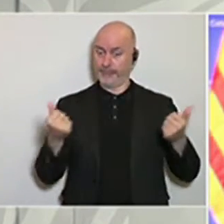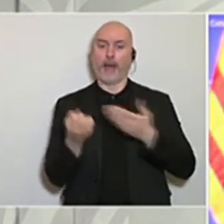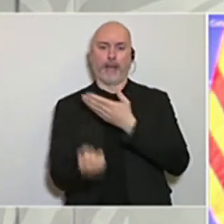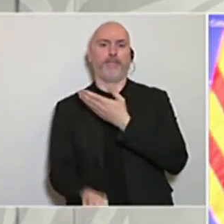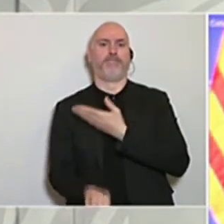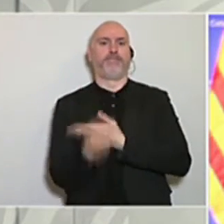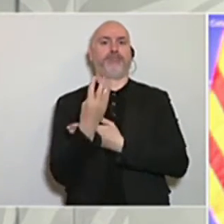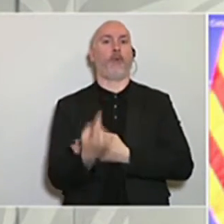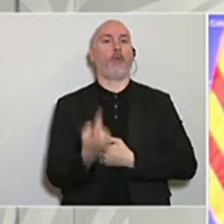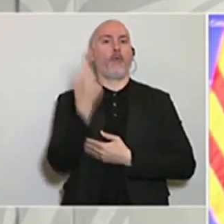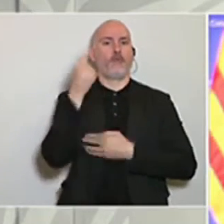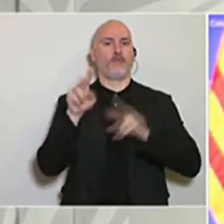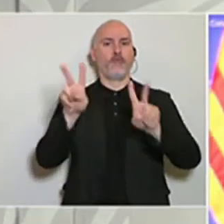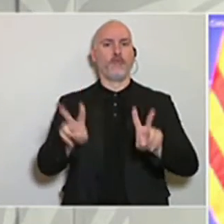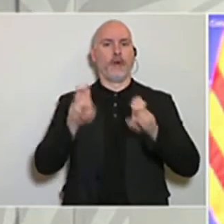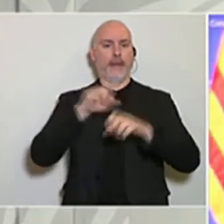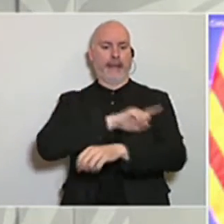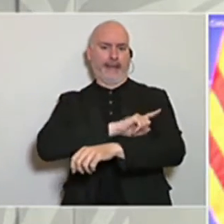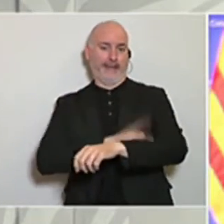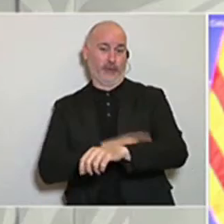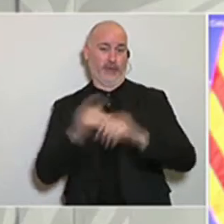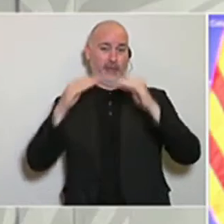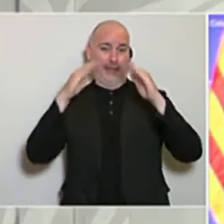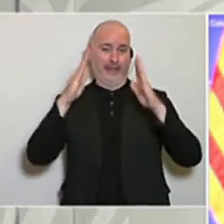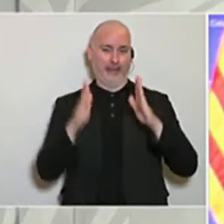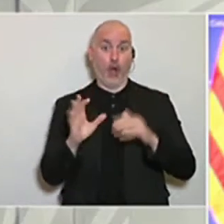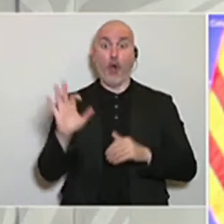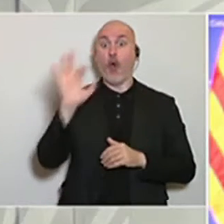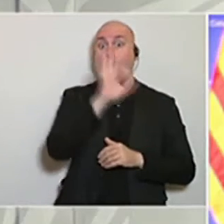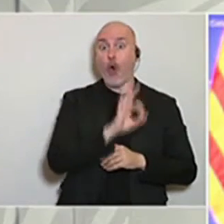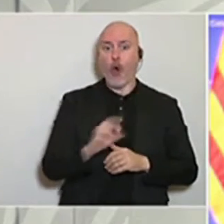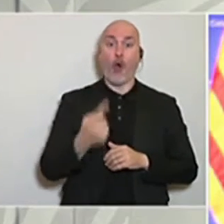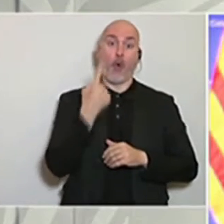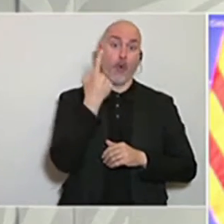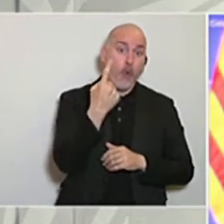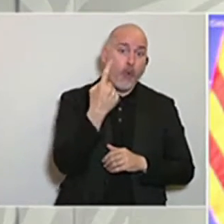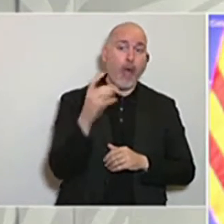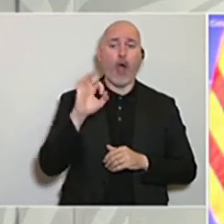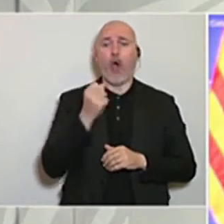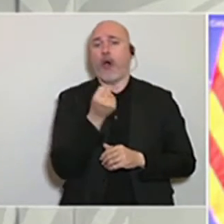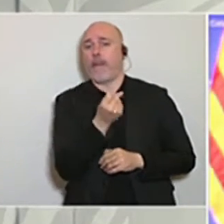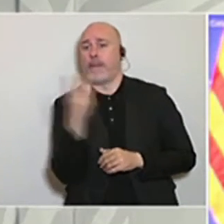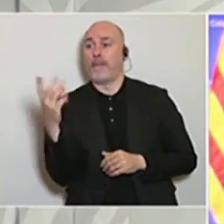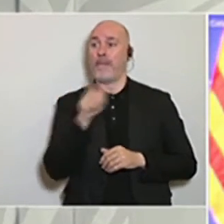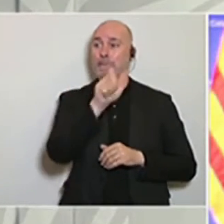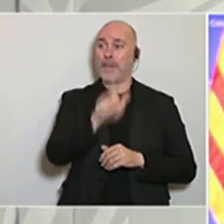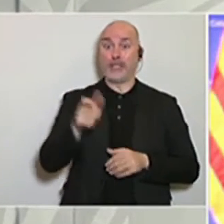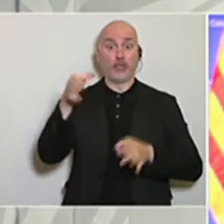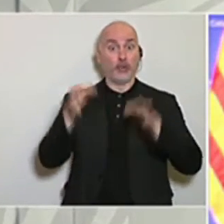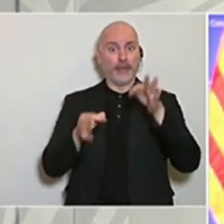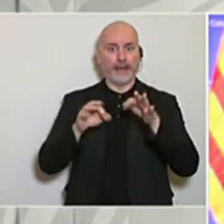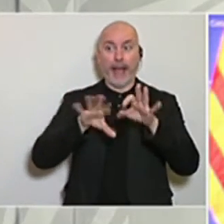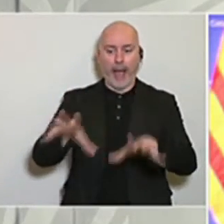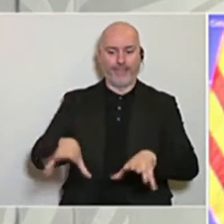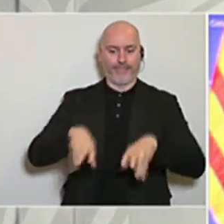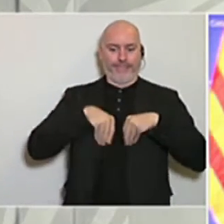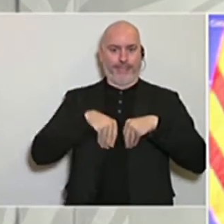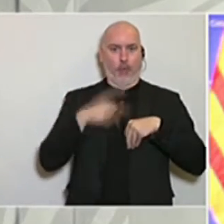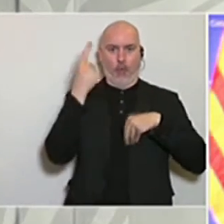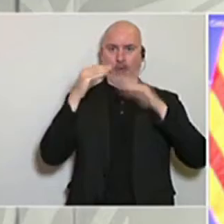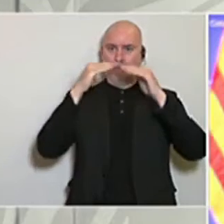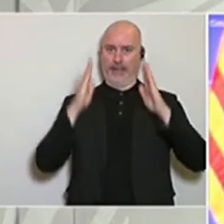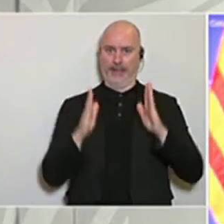nova entitat esportiva o bé mitjançant l'absorció d'una o diverses persones jurídiques per una altra. Les